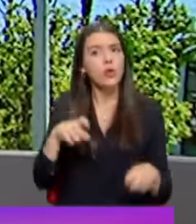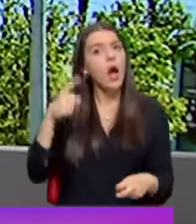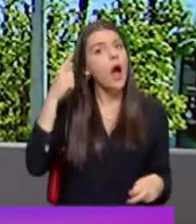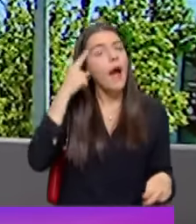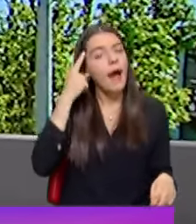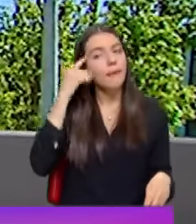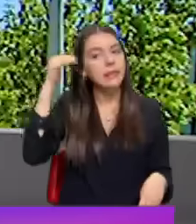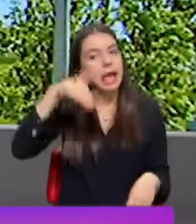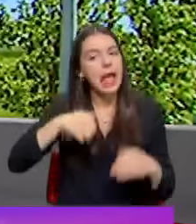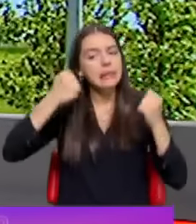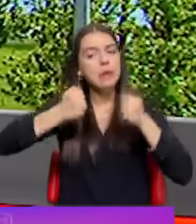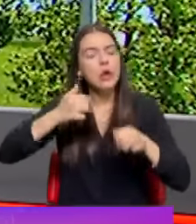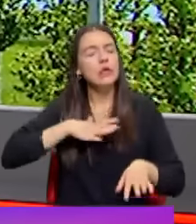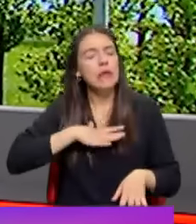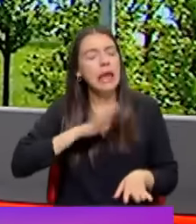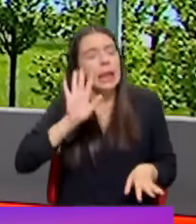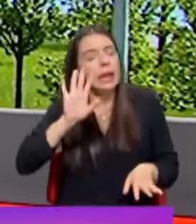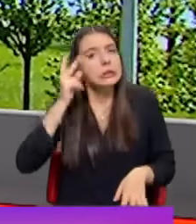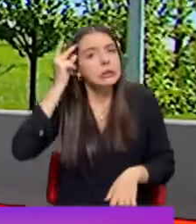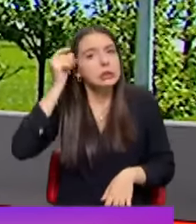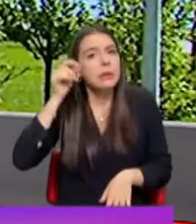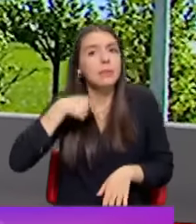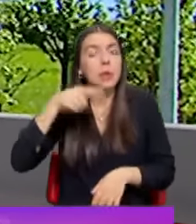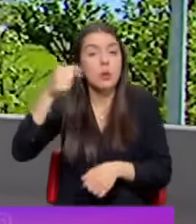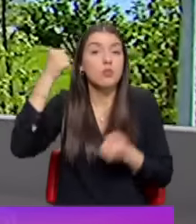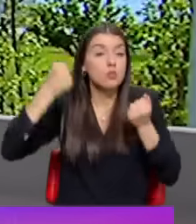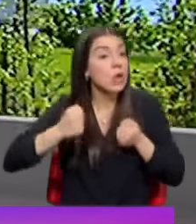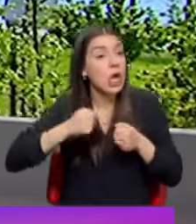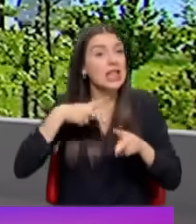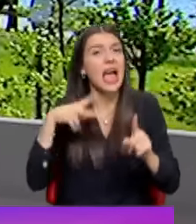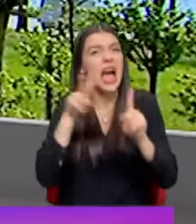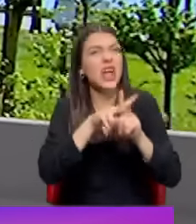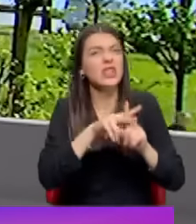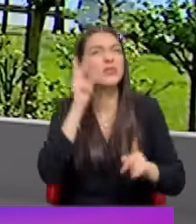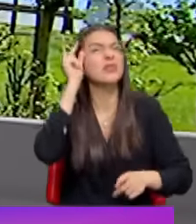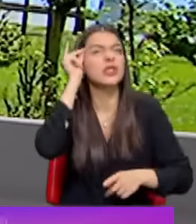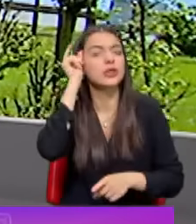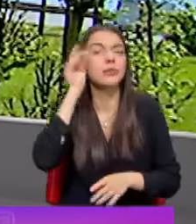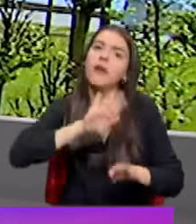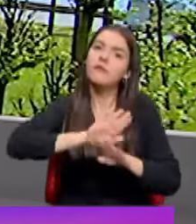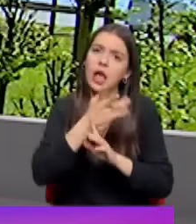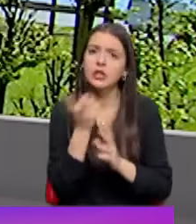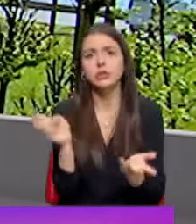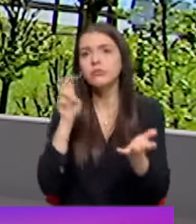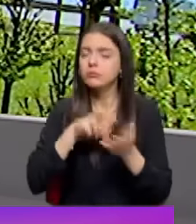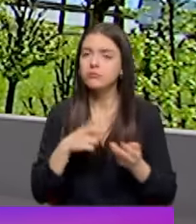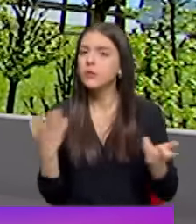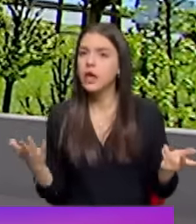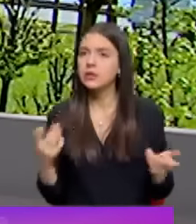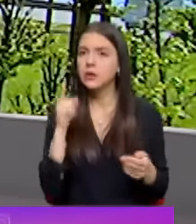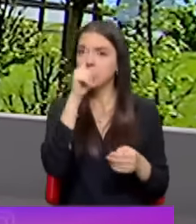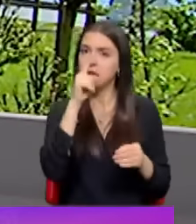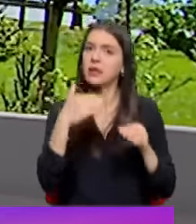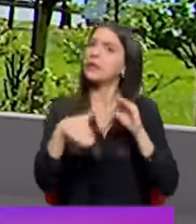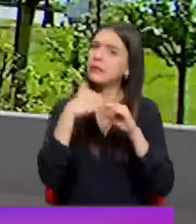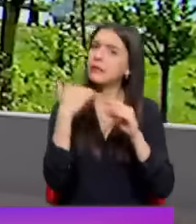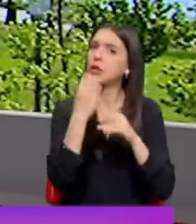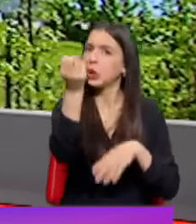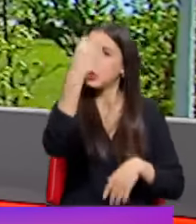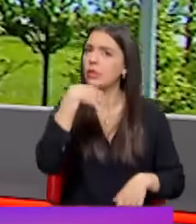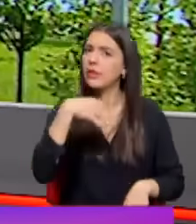ya boykot vardı, ben bu boykota katılmayı planlıyordum deyip vazgeçtiniz mi? Haberi izlerken bir yandan da yazın yollayın, olur mu?